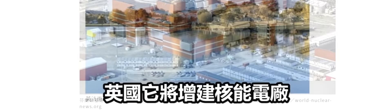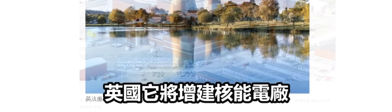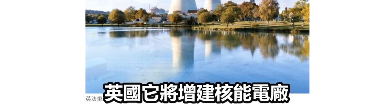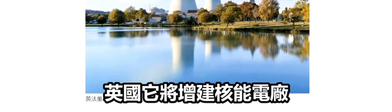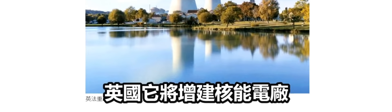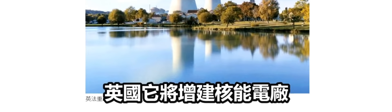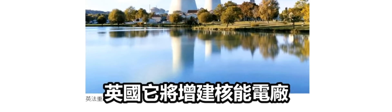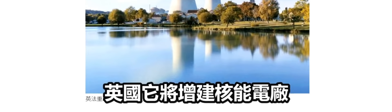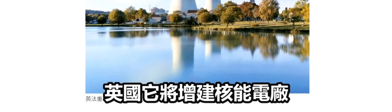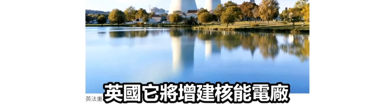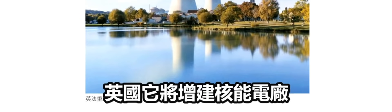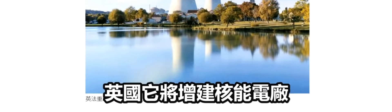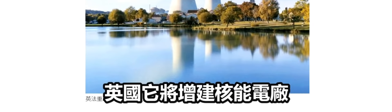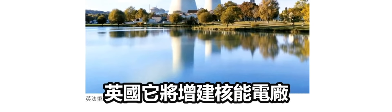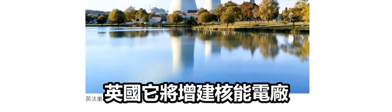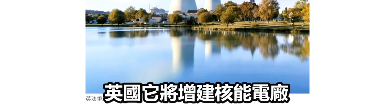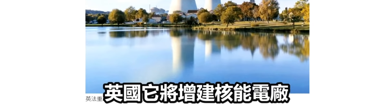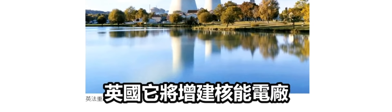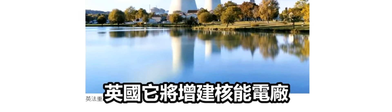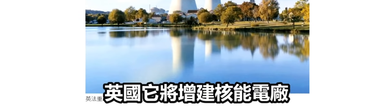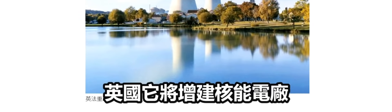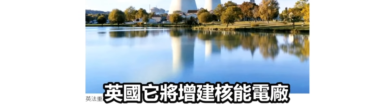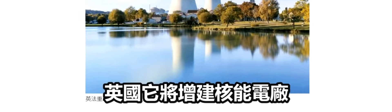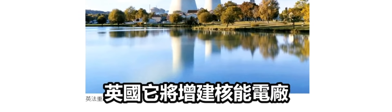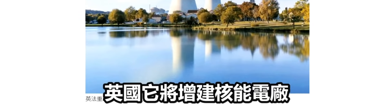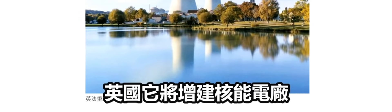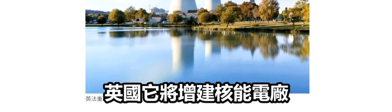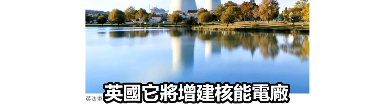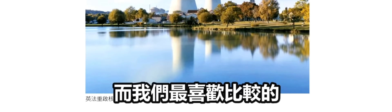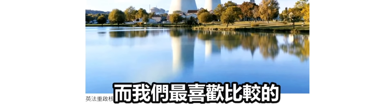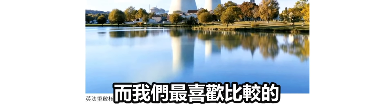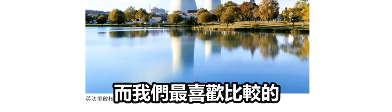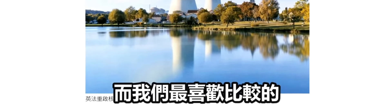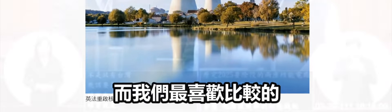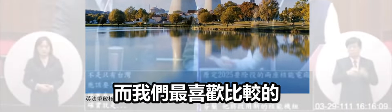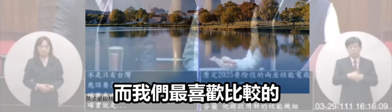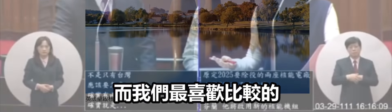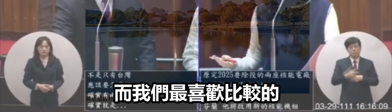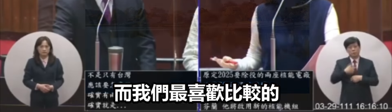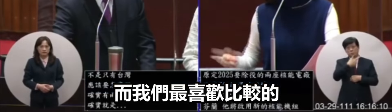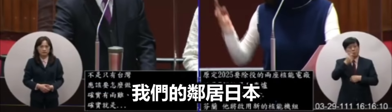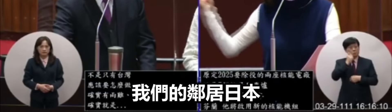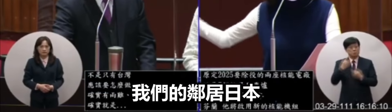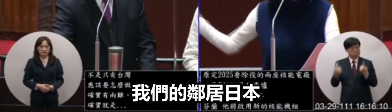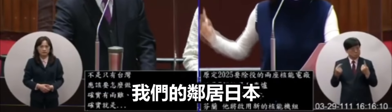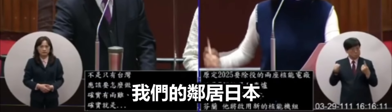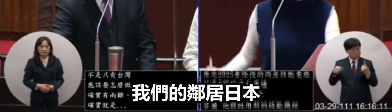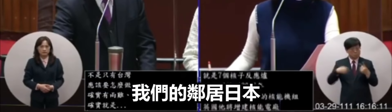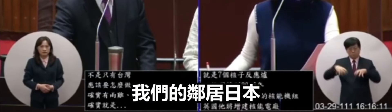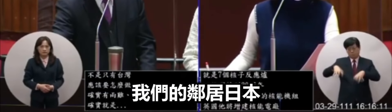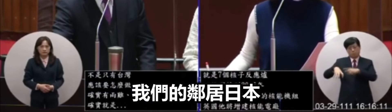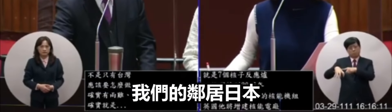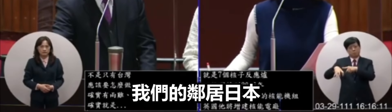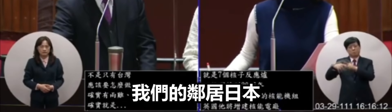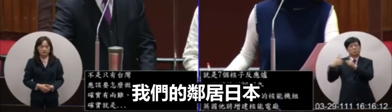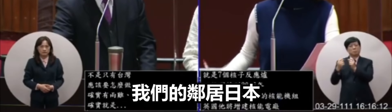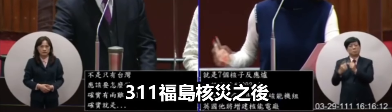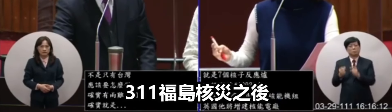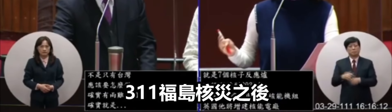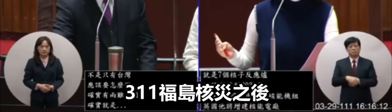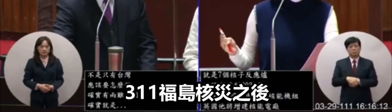英国，它将增建核能电厂；而我们最喜欢比较的，我们的邻居日